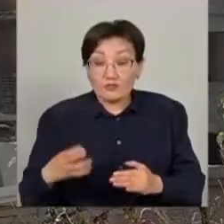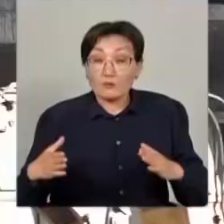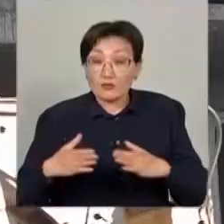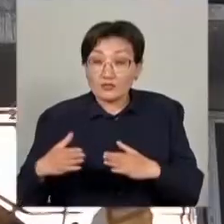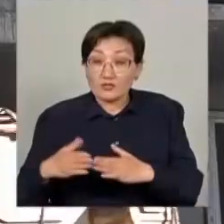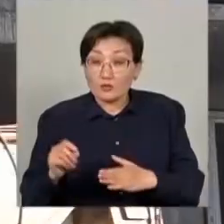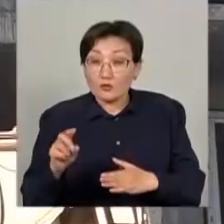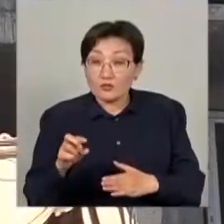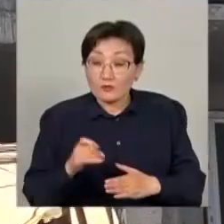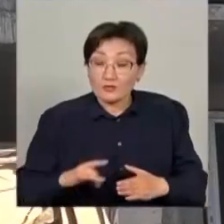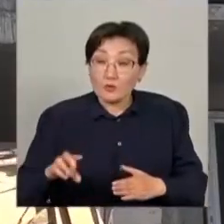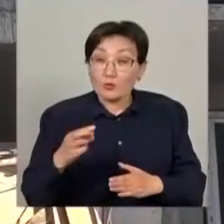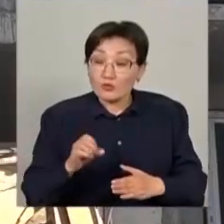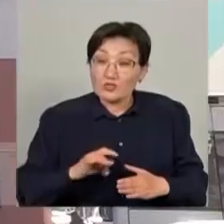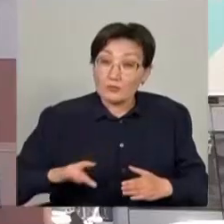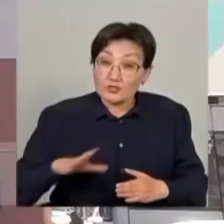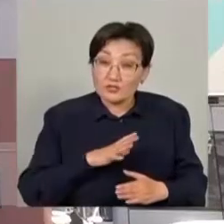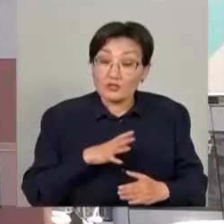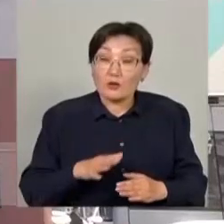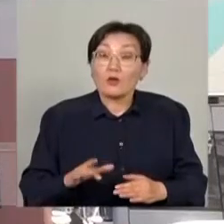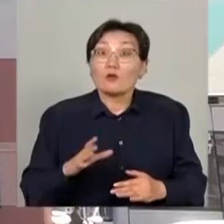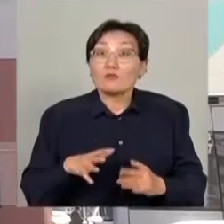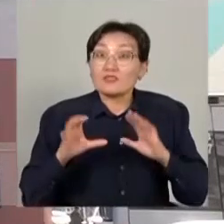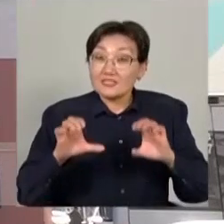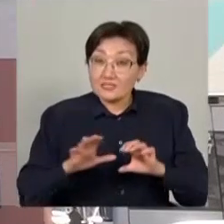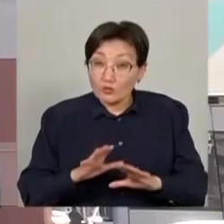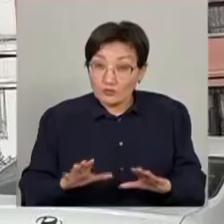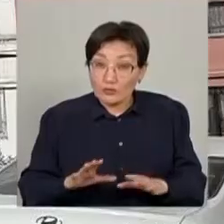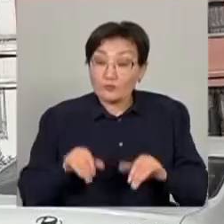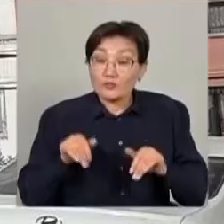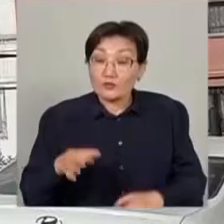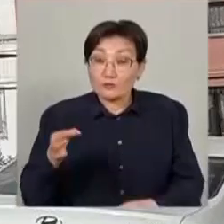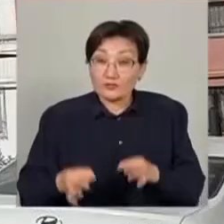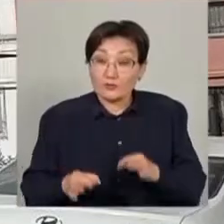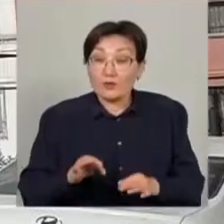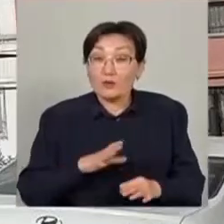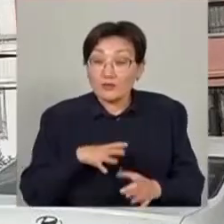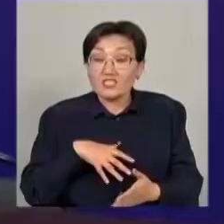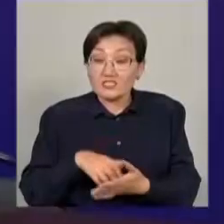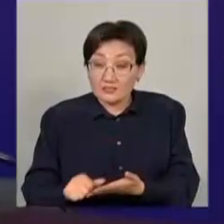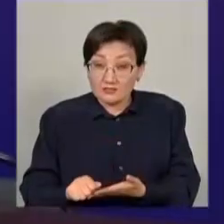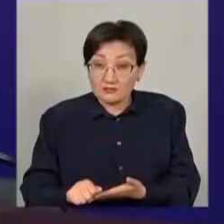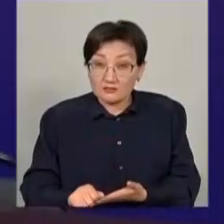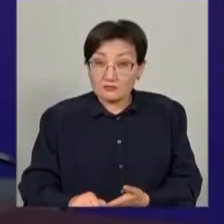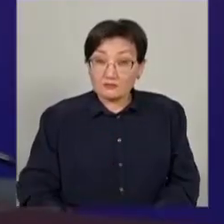объектов на Урусбайском и Бустандыкском районах были признаны незаконными. По решению суда они были снесены.